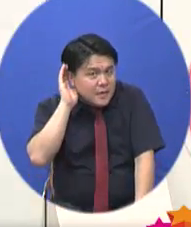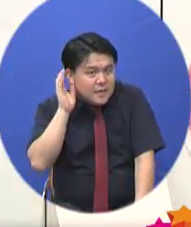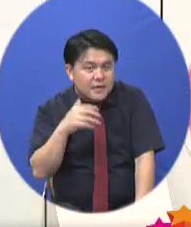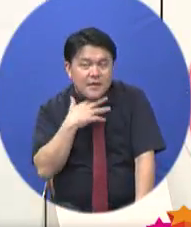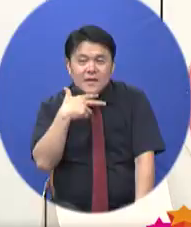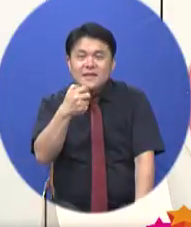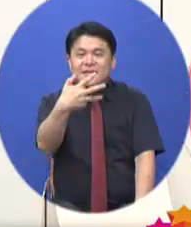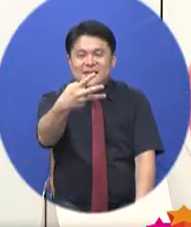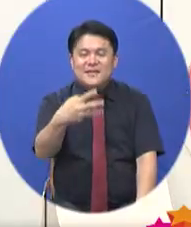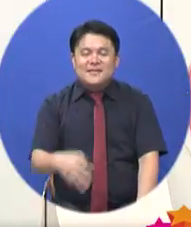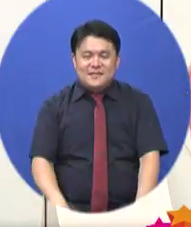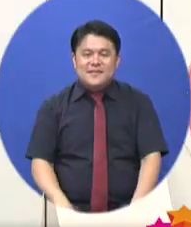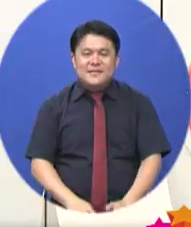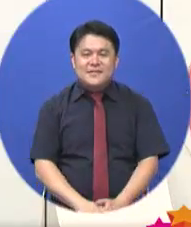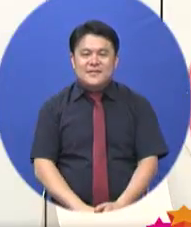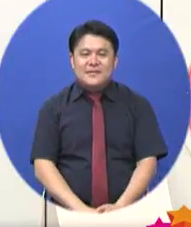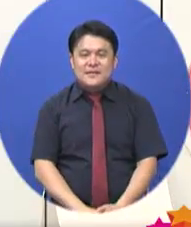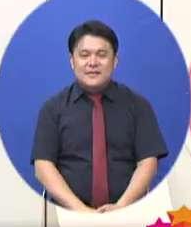73세시대. 예.